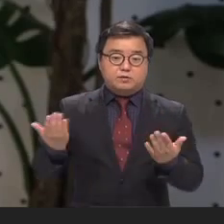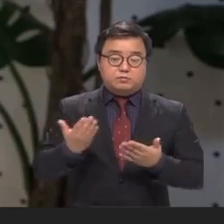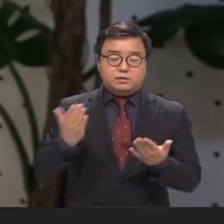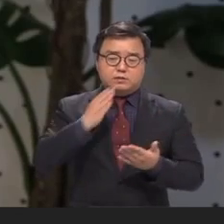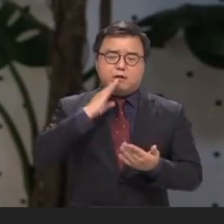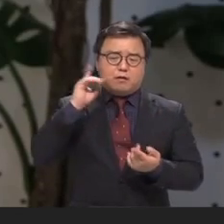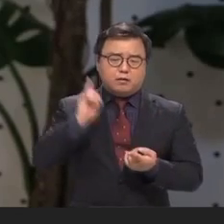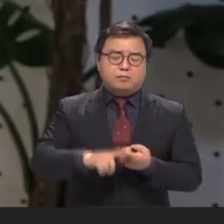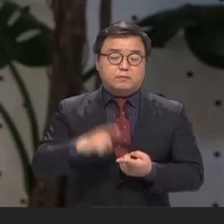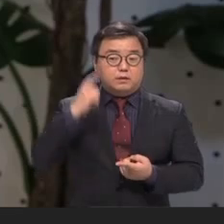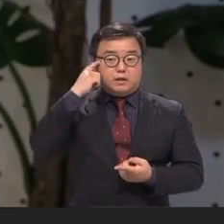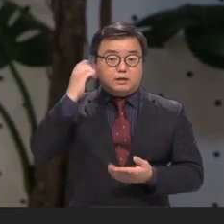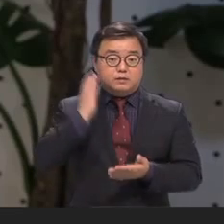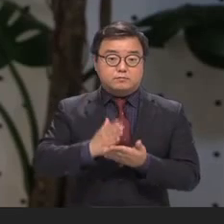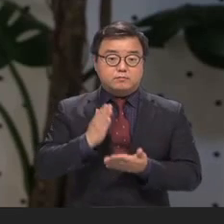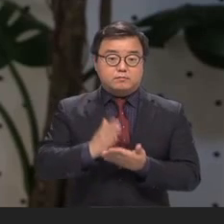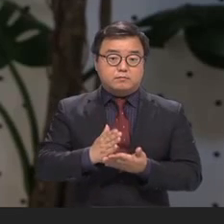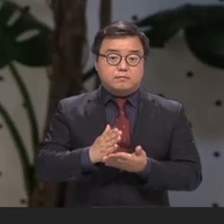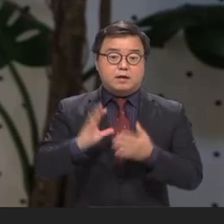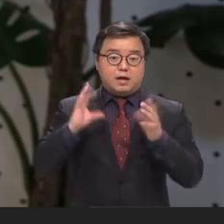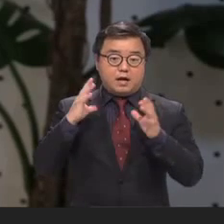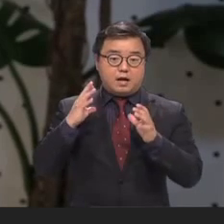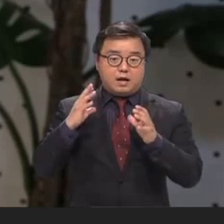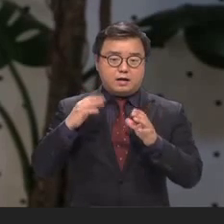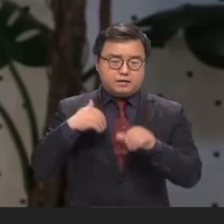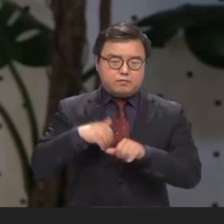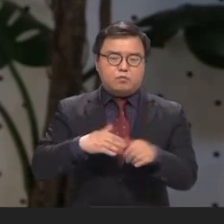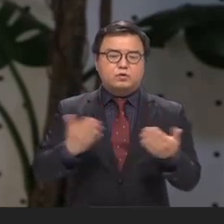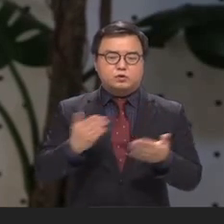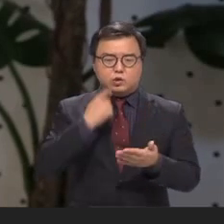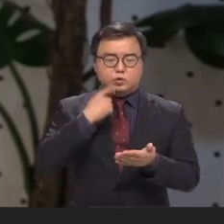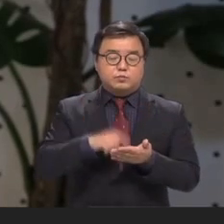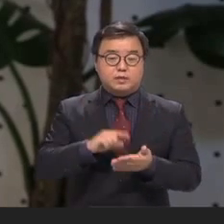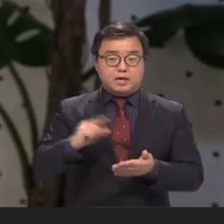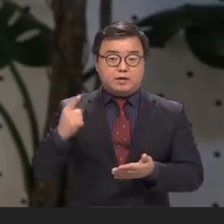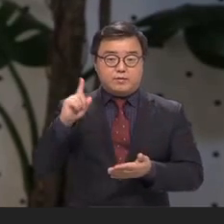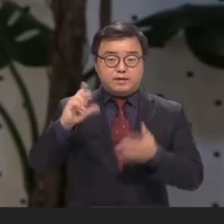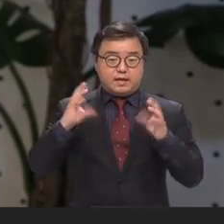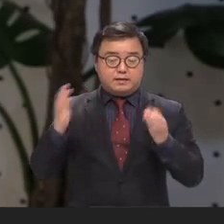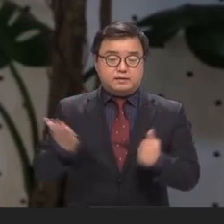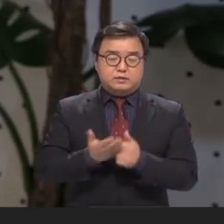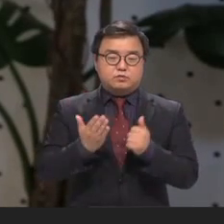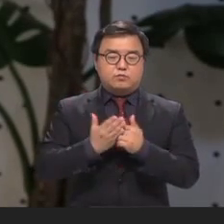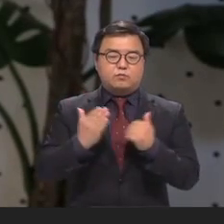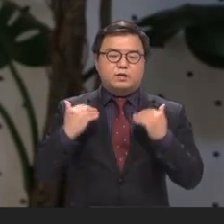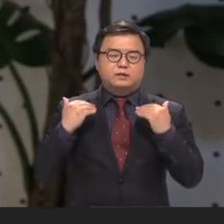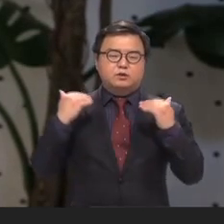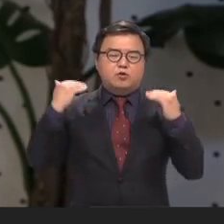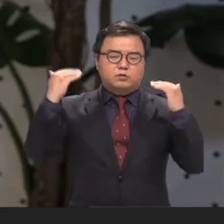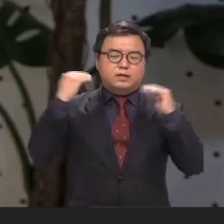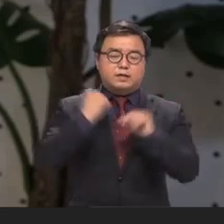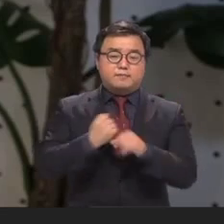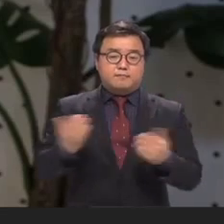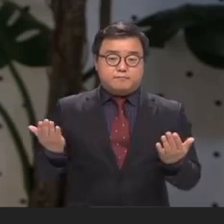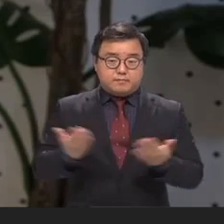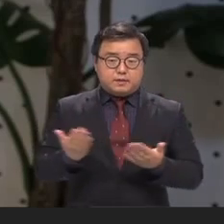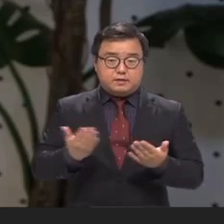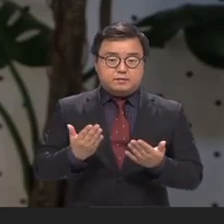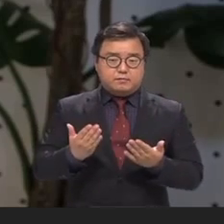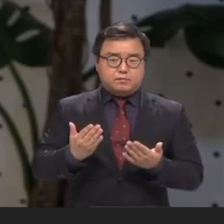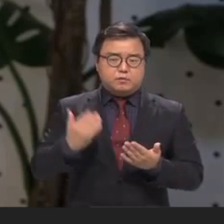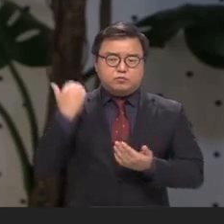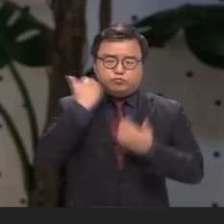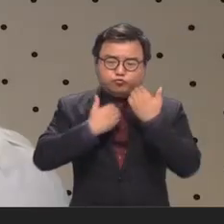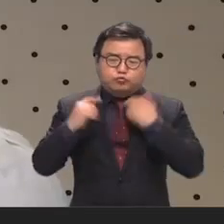우리 아이 보는 건 정말 쉽지가 않은 일이고 한 아이를 키우는 것, 한 인간을 성장시키는 것은 그야말로 아무나 할 수 있는